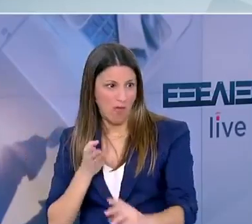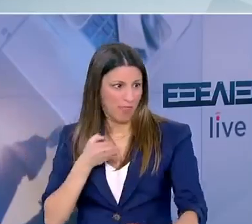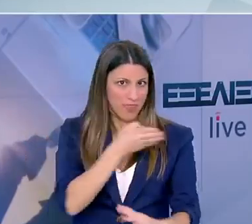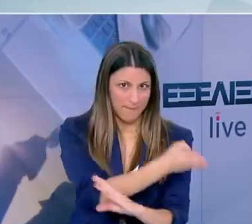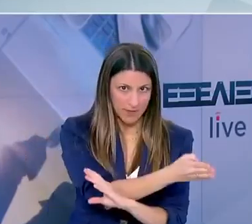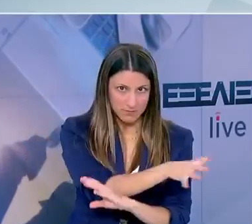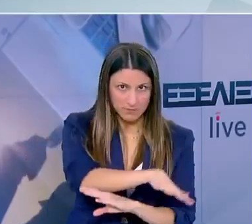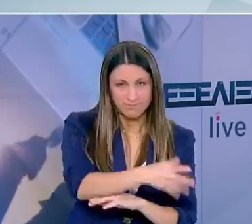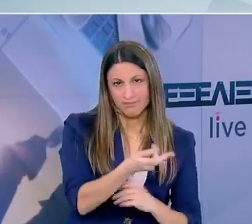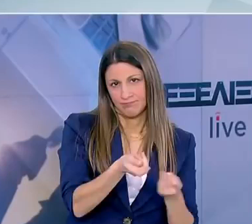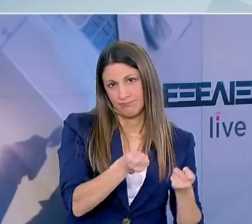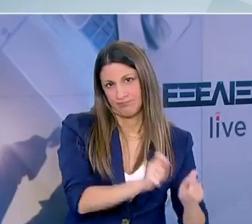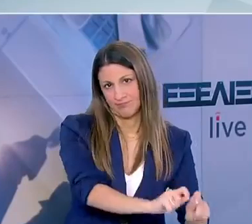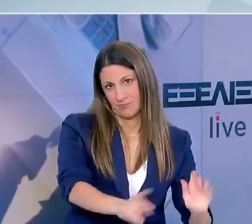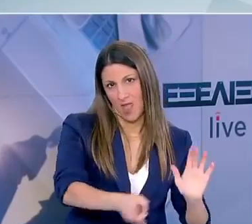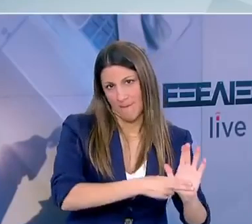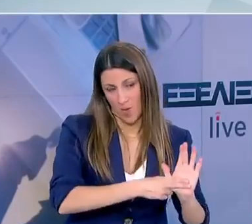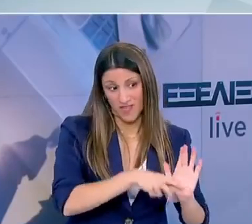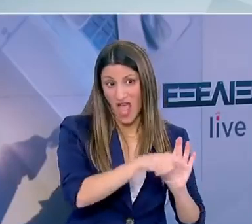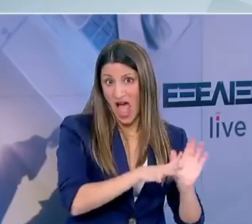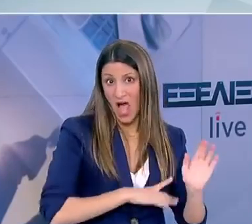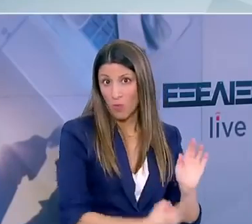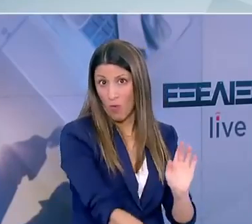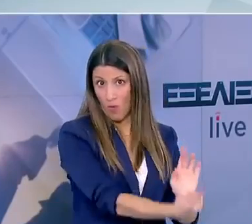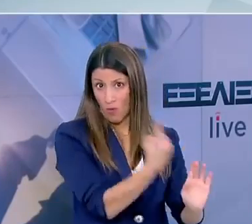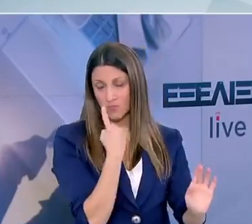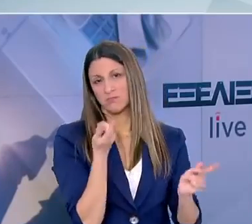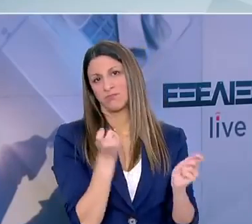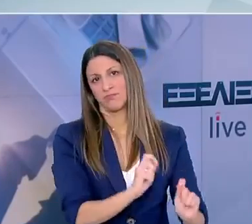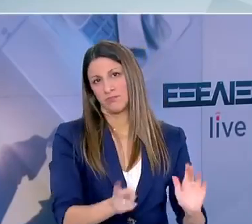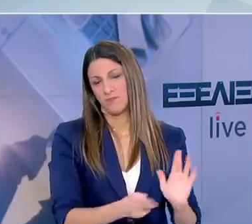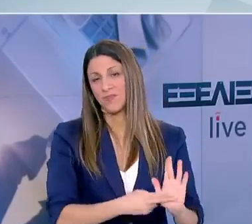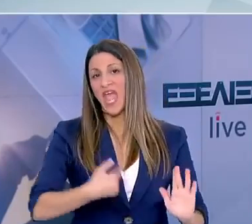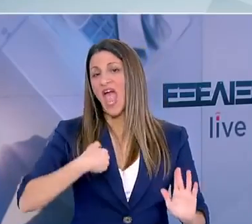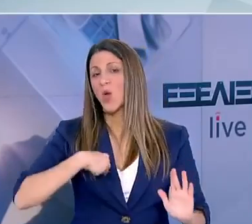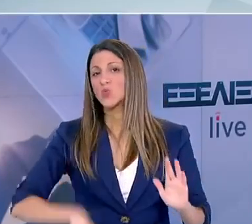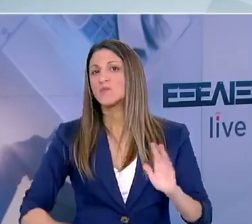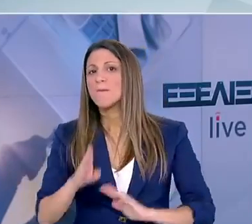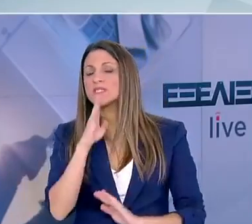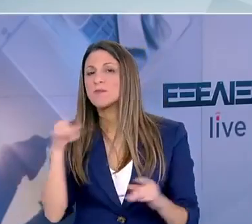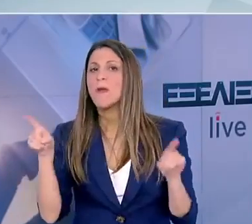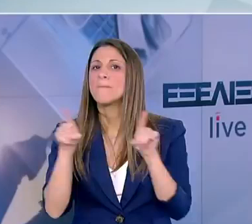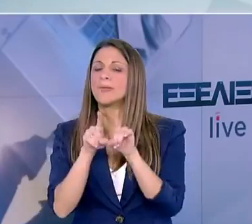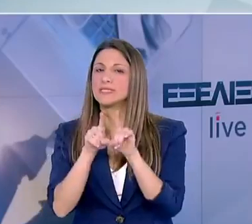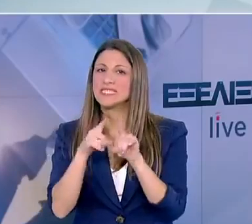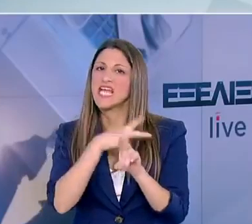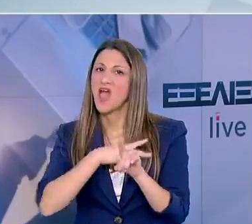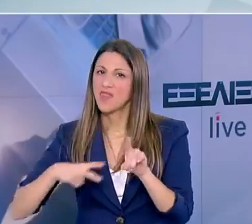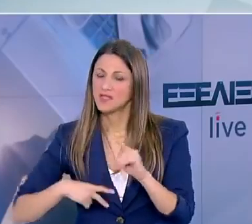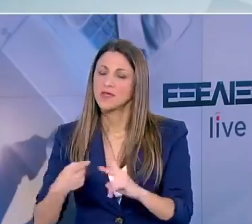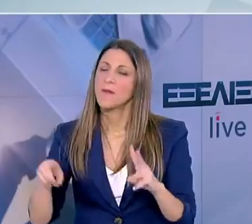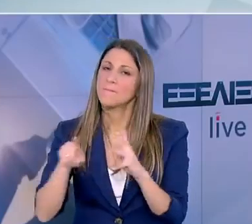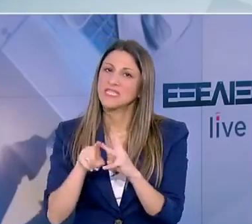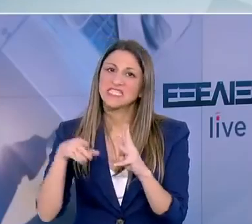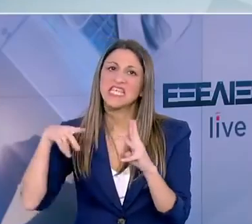βγει από την καραντίνα. Όπως ξέρετε, το μεσημέρι μεταβήκαμε μαζί με τον κύριο καθηγητή, αλλά και τον Υφυπουργό Εσωτερικών, τον κύριο